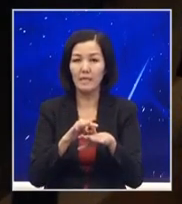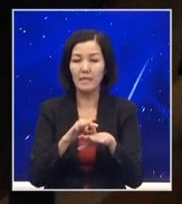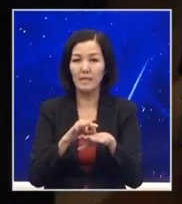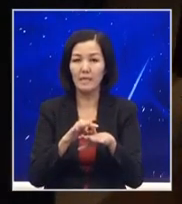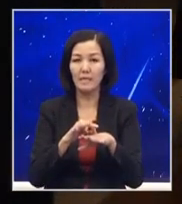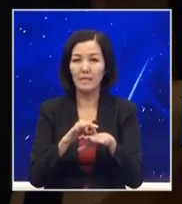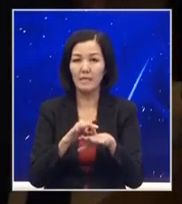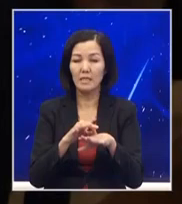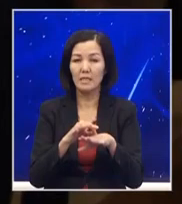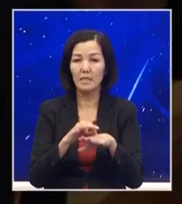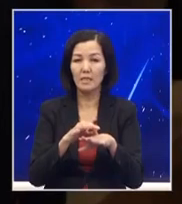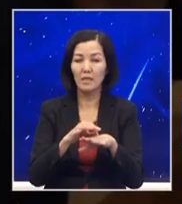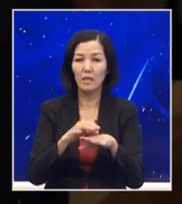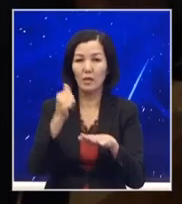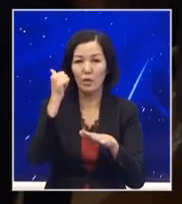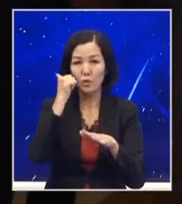до престарелых,